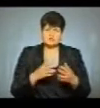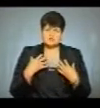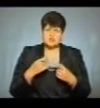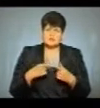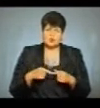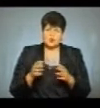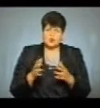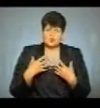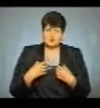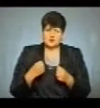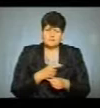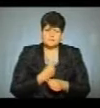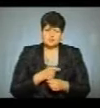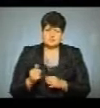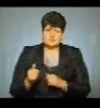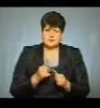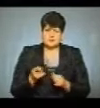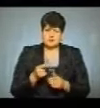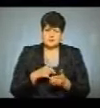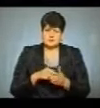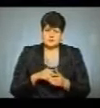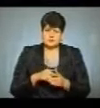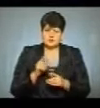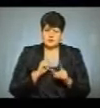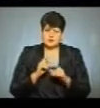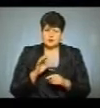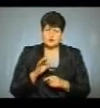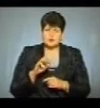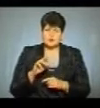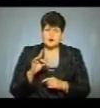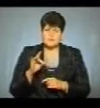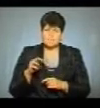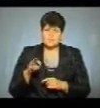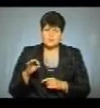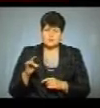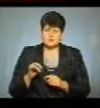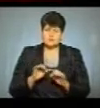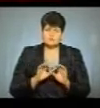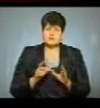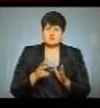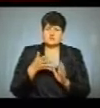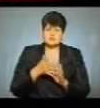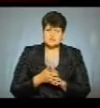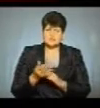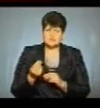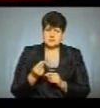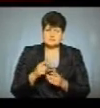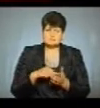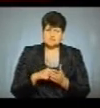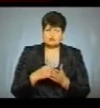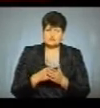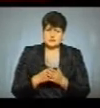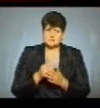відділу охорони здоров'я та медичного забезпечення Тернопільської міської ради Ольга Ярмоленко розповіла, на що витратили кошти з міського бюджету під час